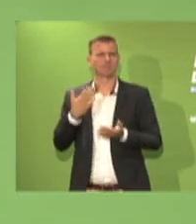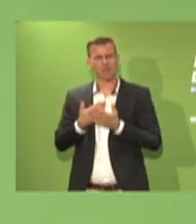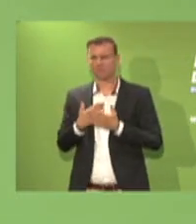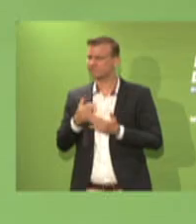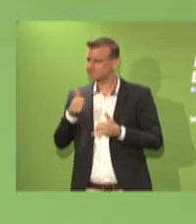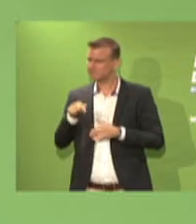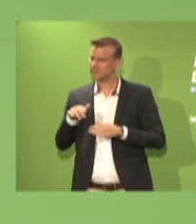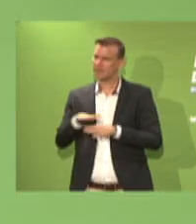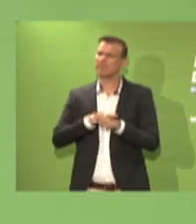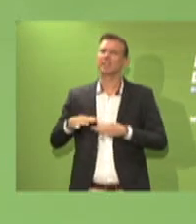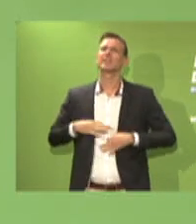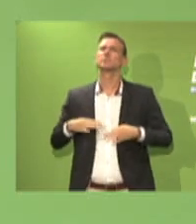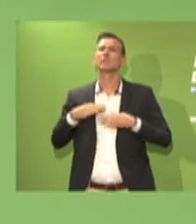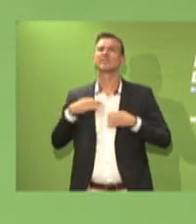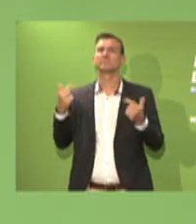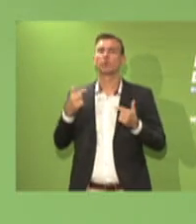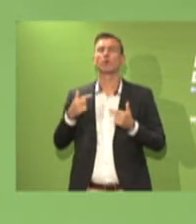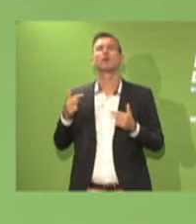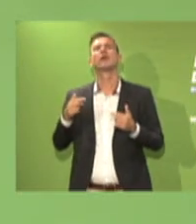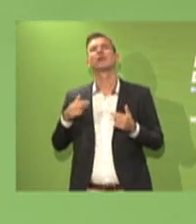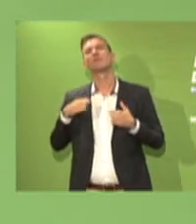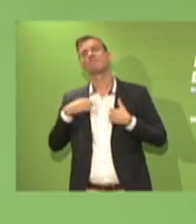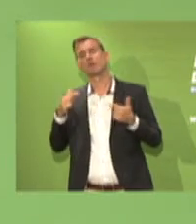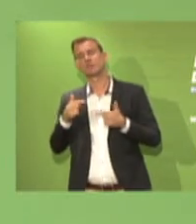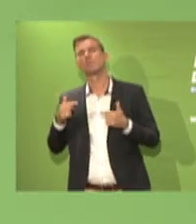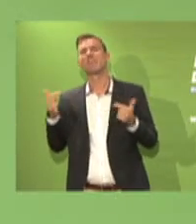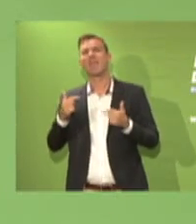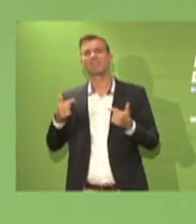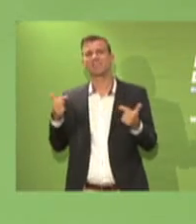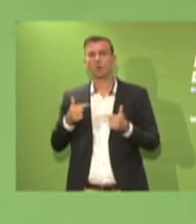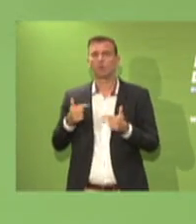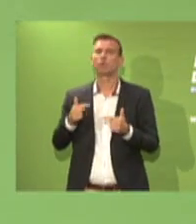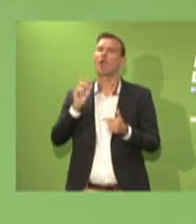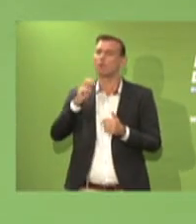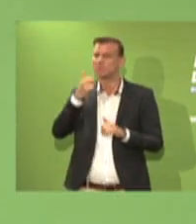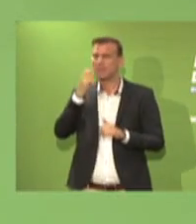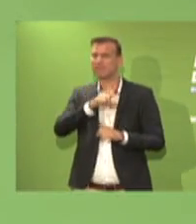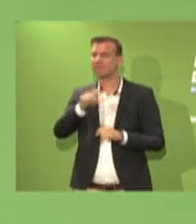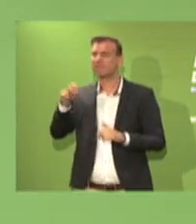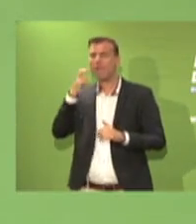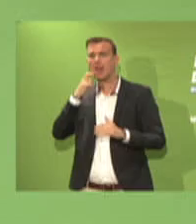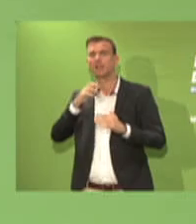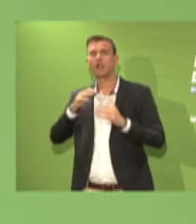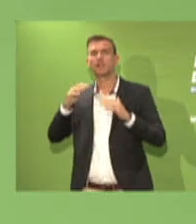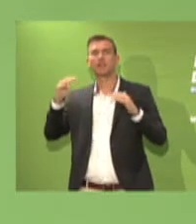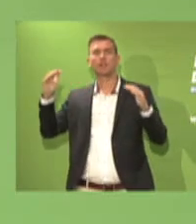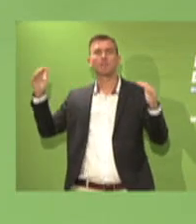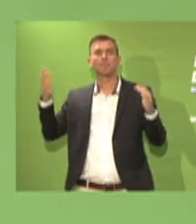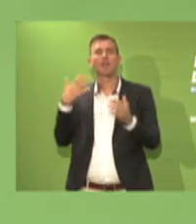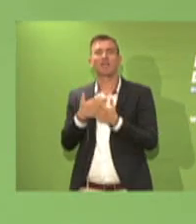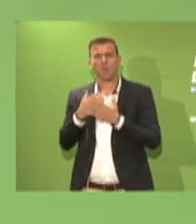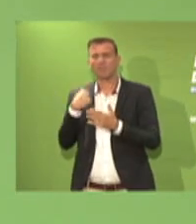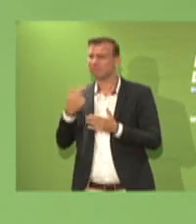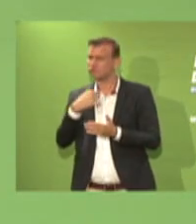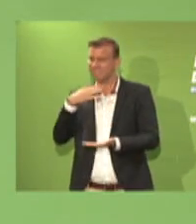in diesem Bereich Gesundheitsversorgung, Pflegeversorgung umsteuern müssen, weil gerade eine älter werdende Bevölkerung, wir wollen auch weiterhin, dass vor vor Ort